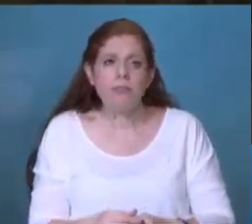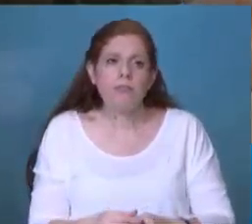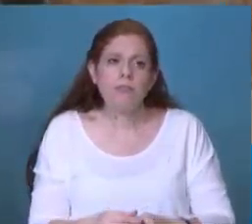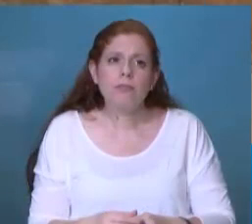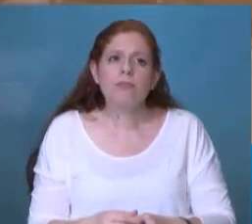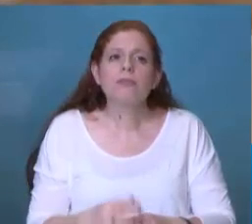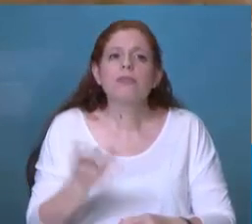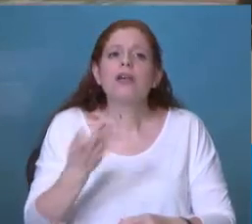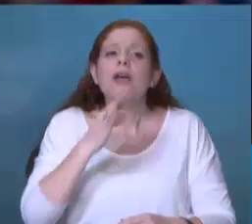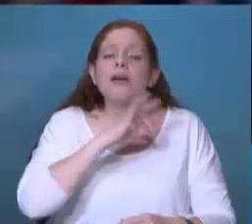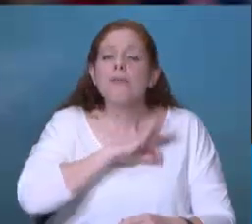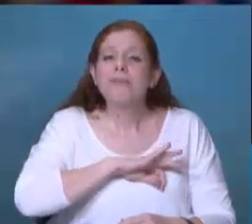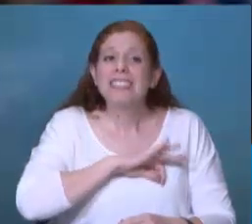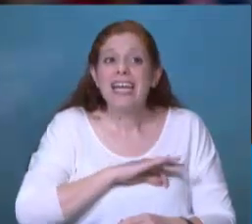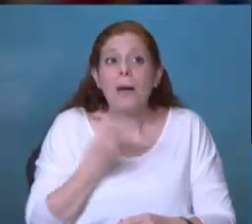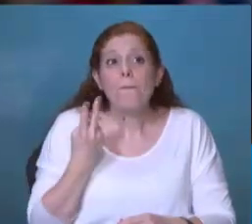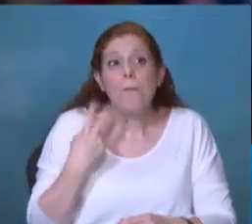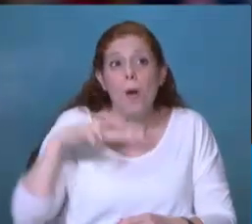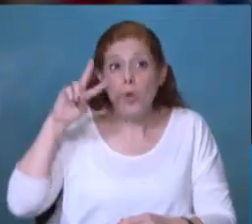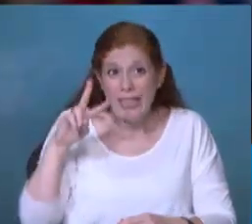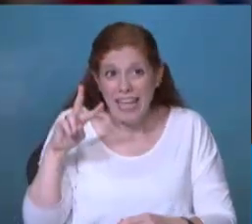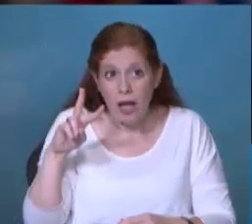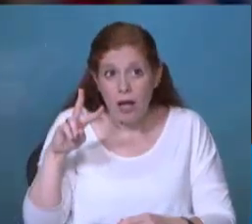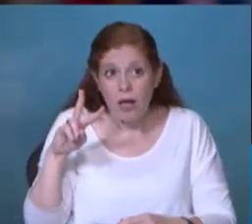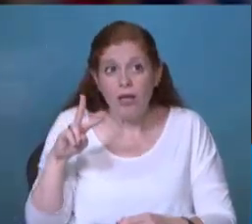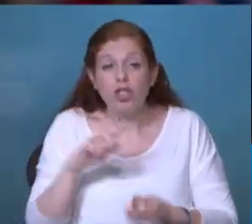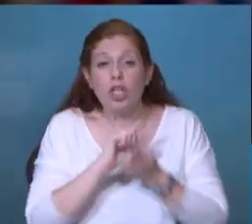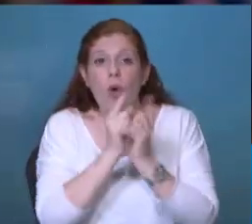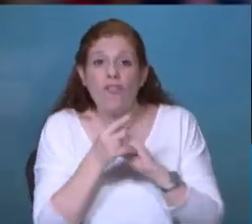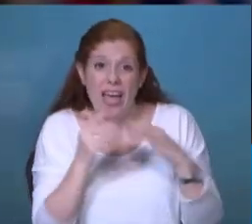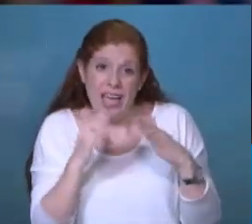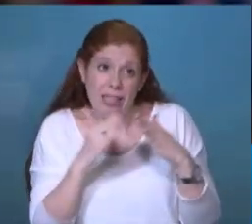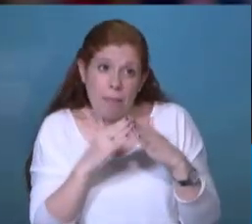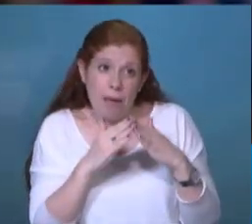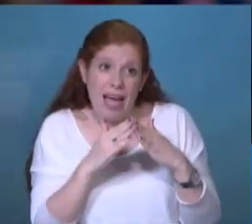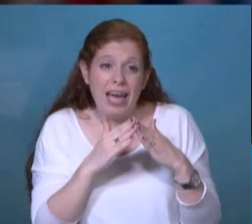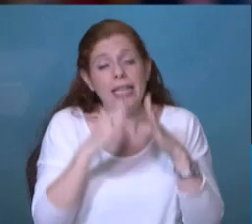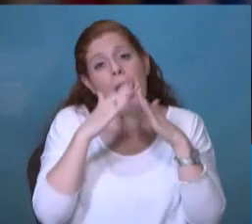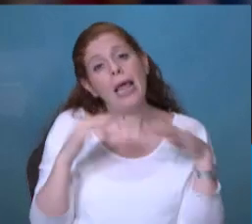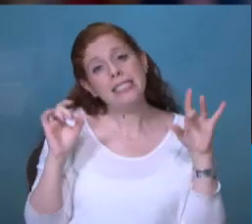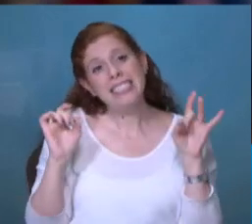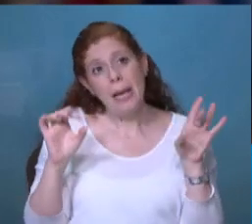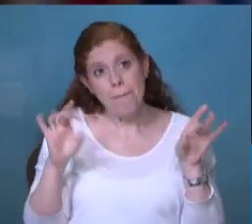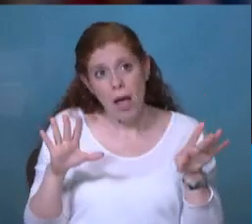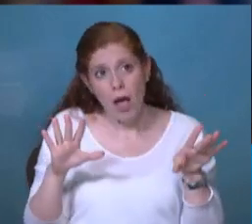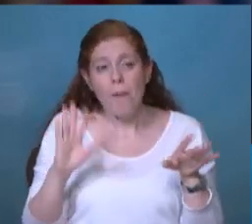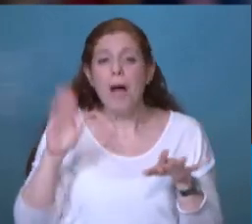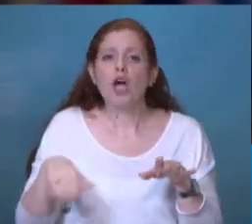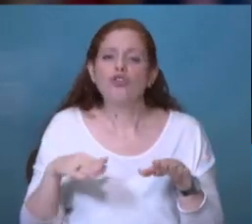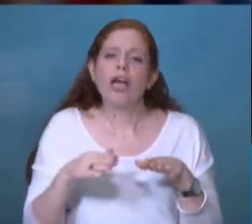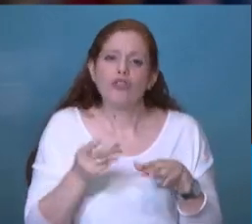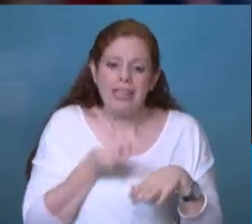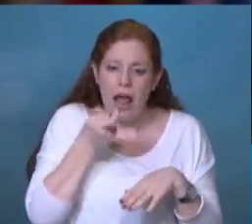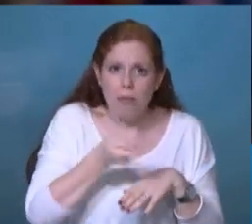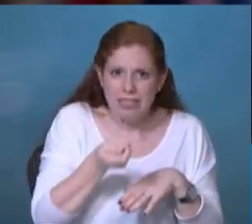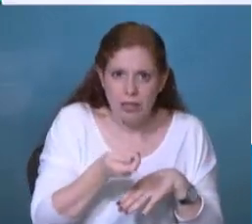You can earn much much money to transform your house in Airbnb than getting in a rent for